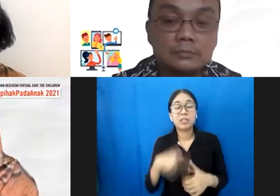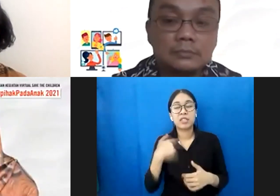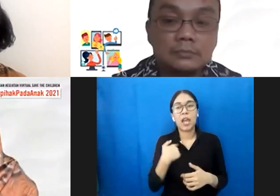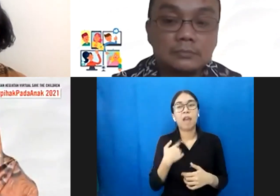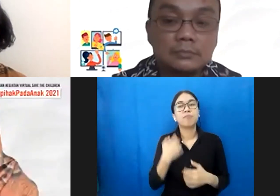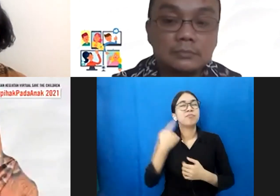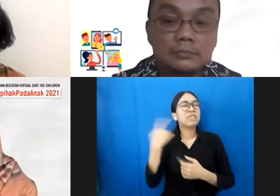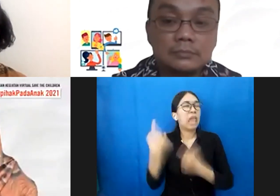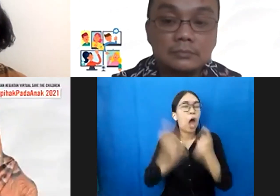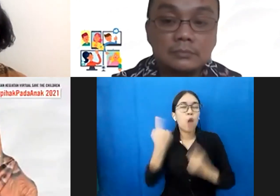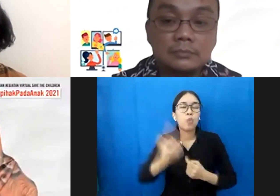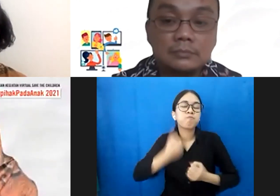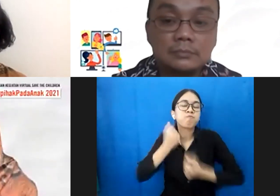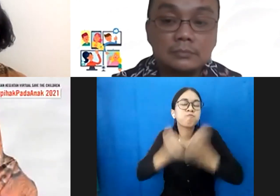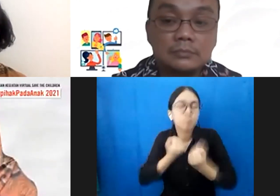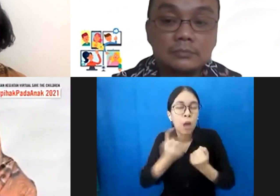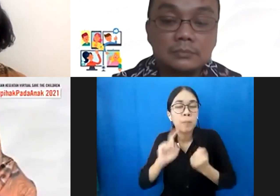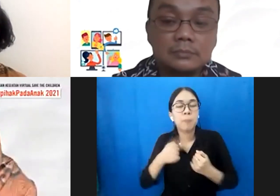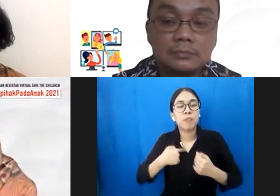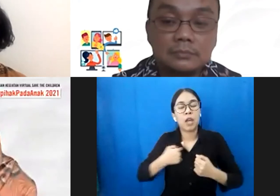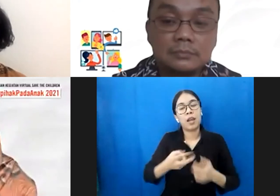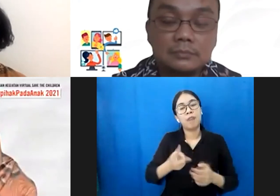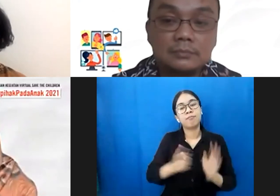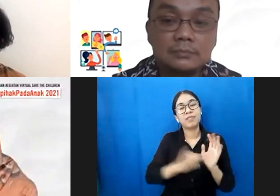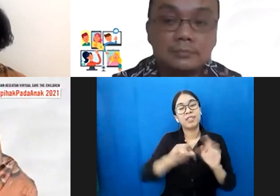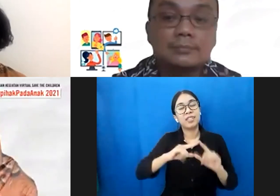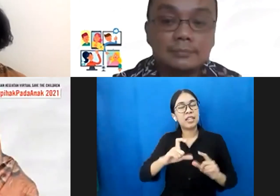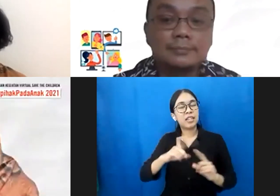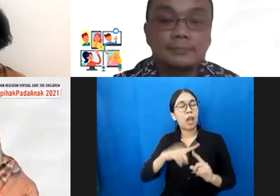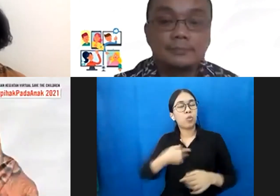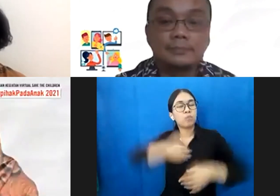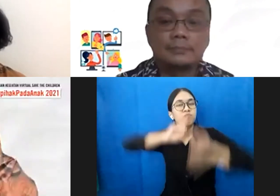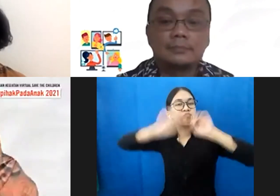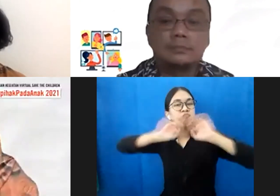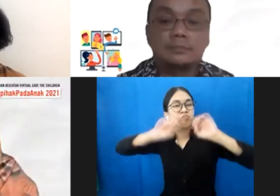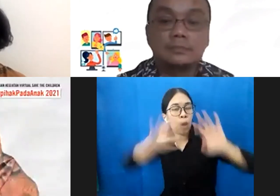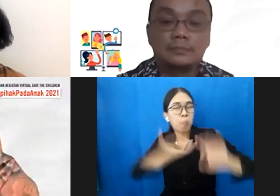upayakan, karena saya mempunyai niat untuk sosialisasi ke sebanyak mungkin orang, sehingga orang itu